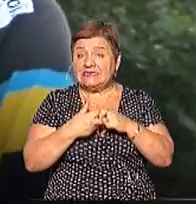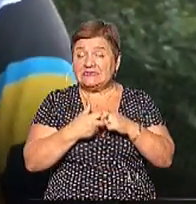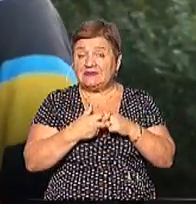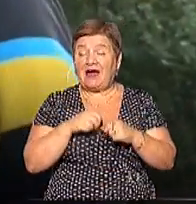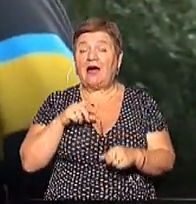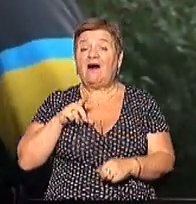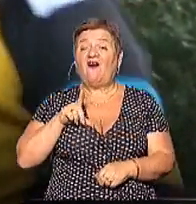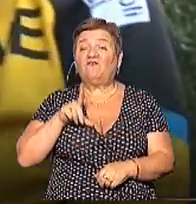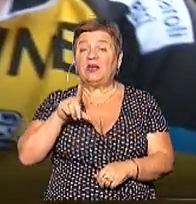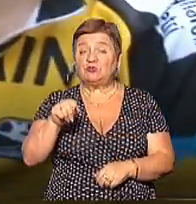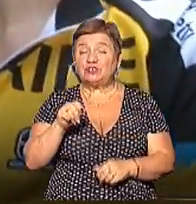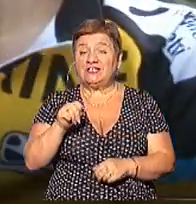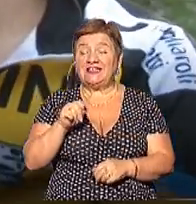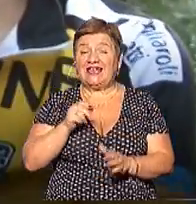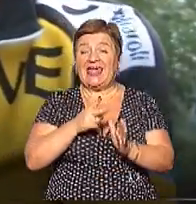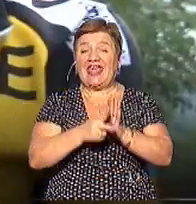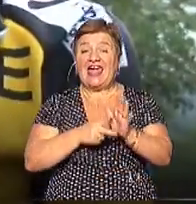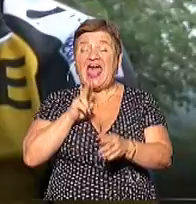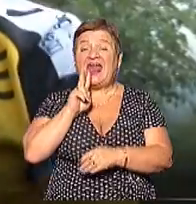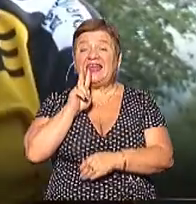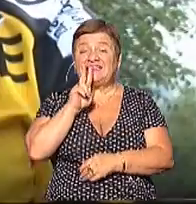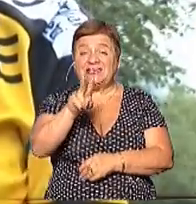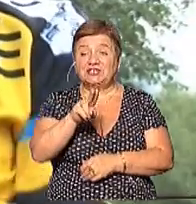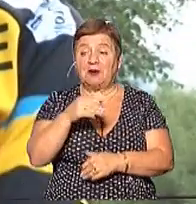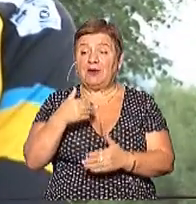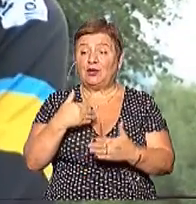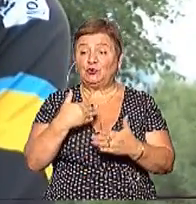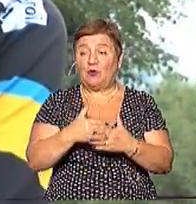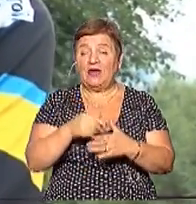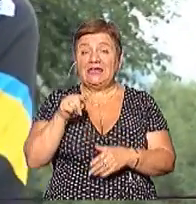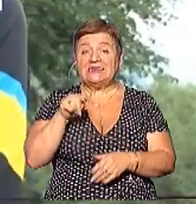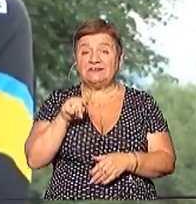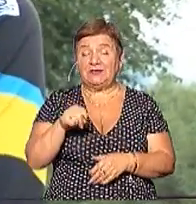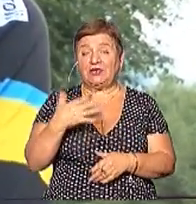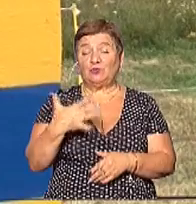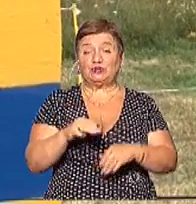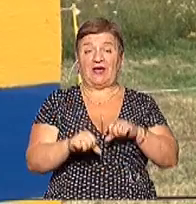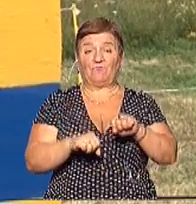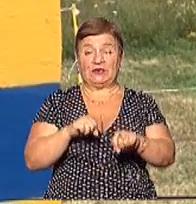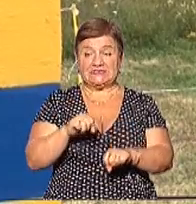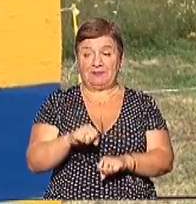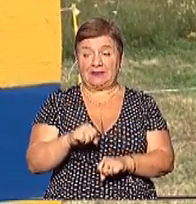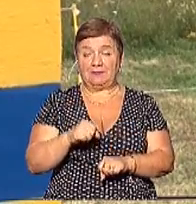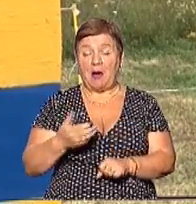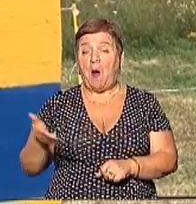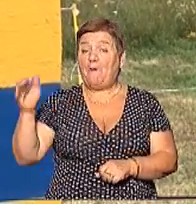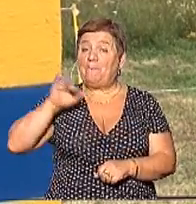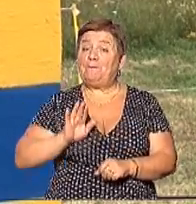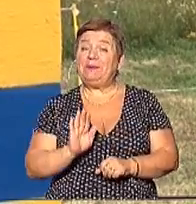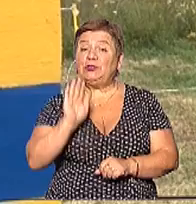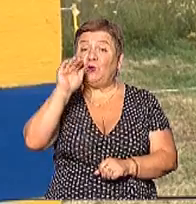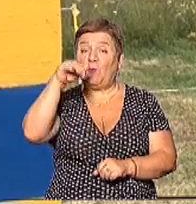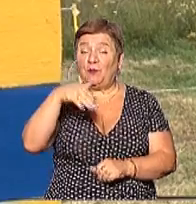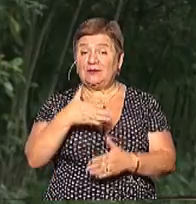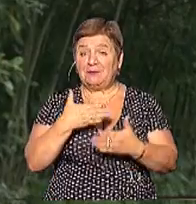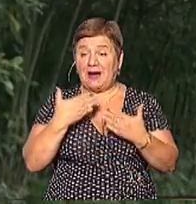Славська електричками сюди до Ставного і звідси рушила вже велосипедом. Ну, підйом взагалі не є дуже великий,